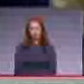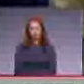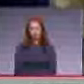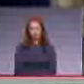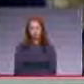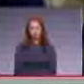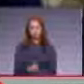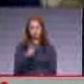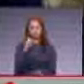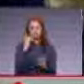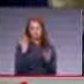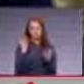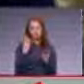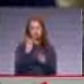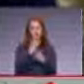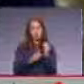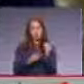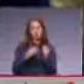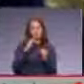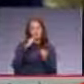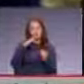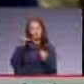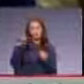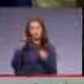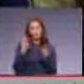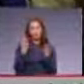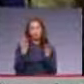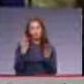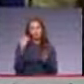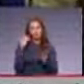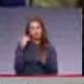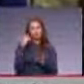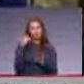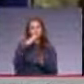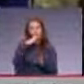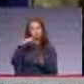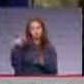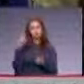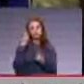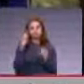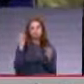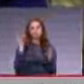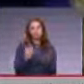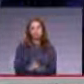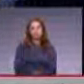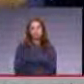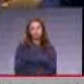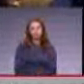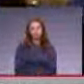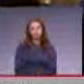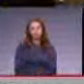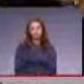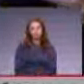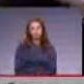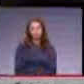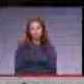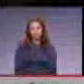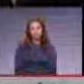ويا رب يرد عليكي يا احمد. يا رب يرد عليكي يا احمد. يا رب يا رب. انت ما طلبتيش